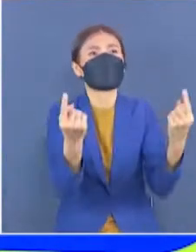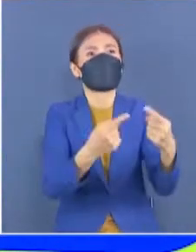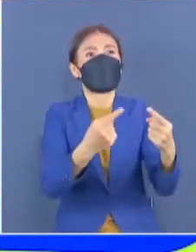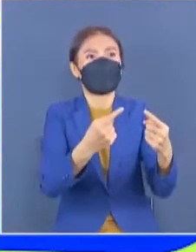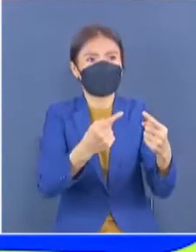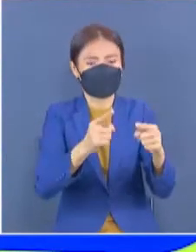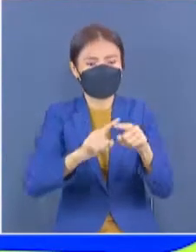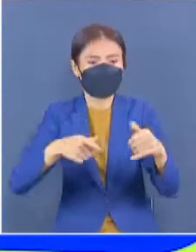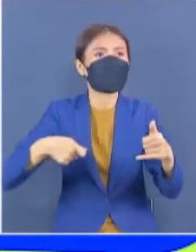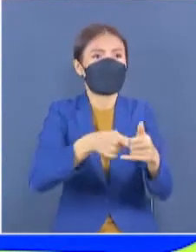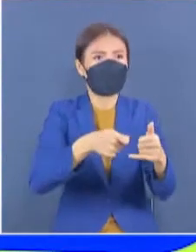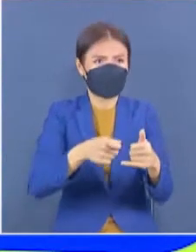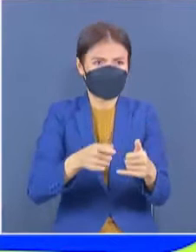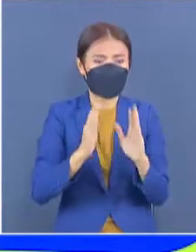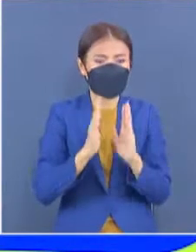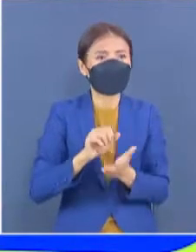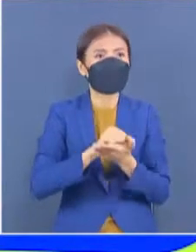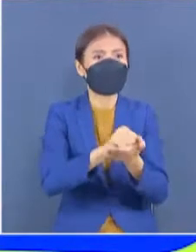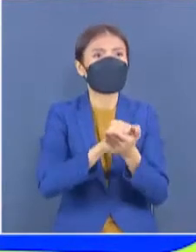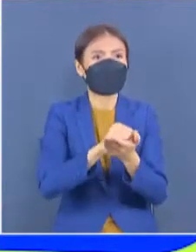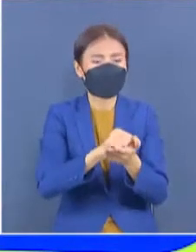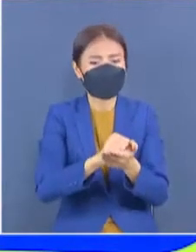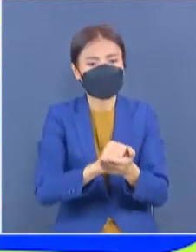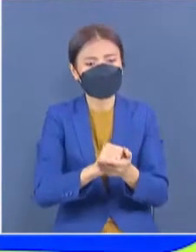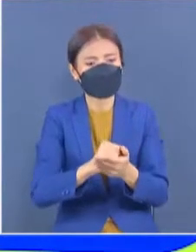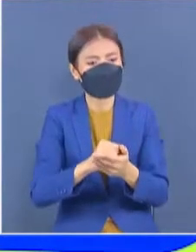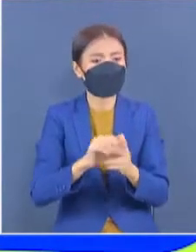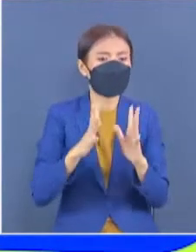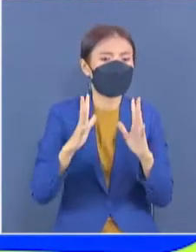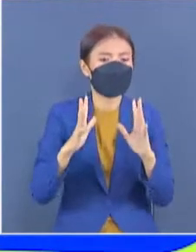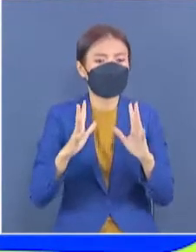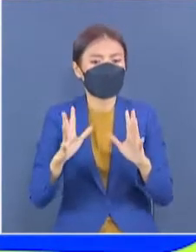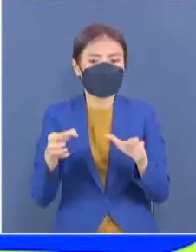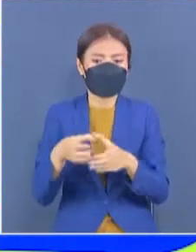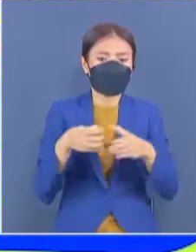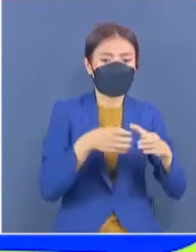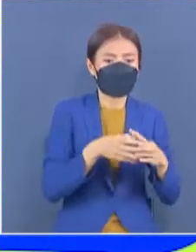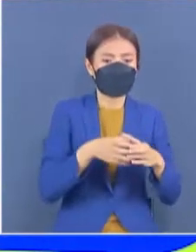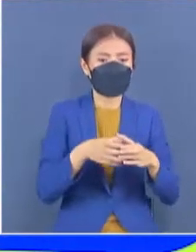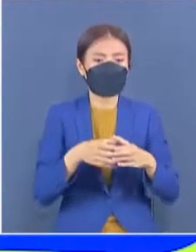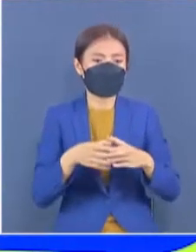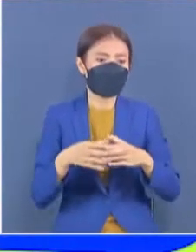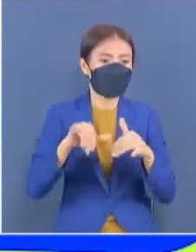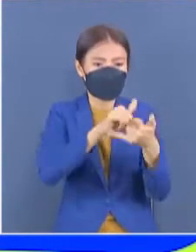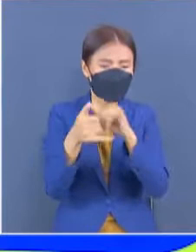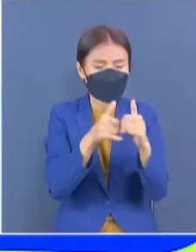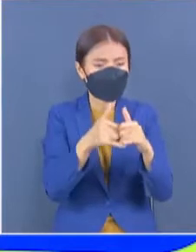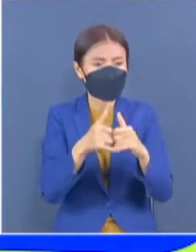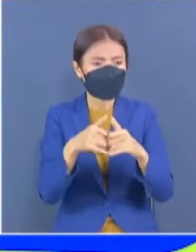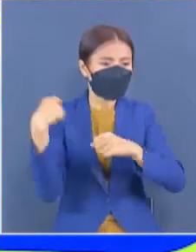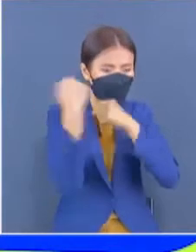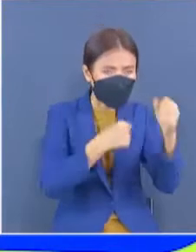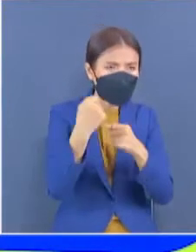พนักงานขนกระเป๋าที่สนามบินสุวรรณภูมิมีการยกพวกตีกันนะครับเมื่อวานนี้ควบคุมตัวได้แล้วนะครับแล้วก็มารับสารภาพว่าต